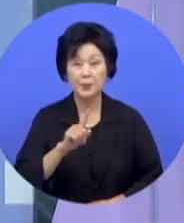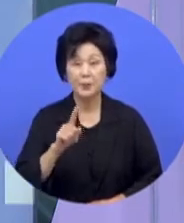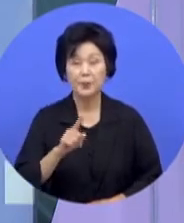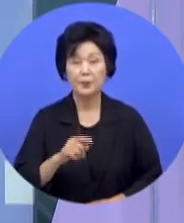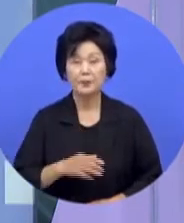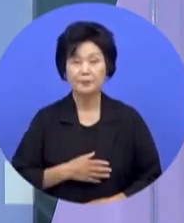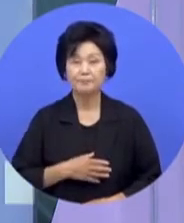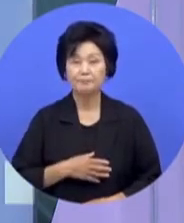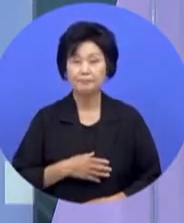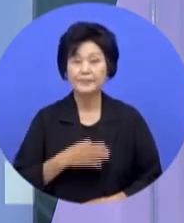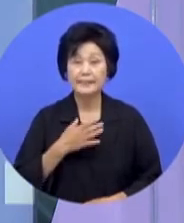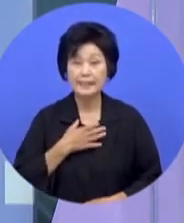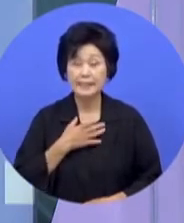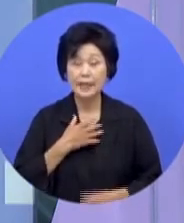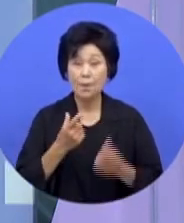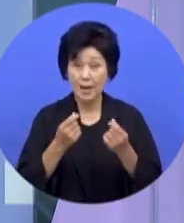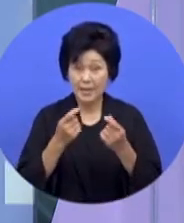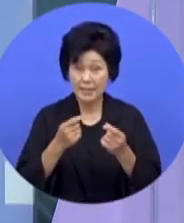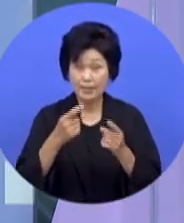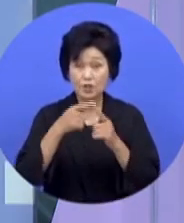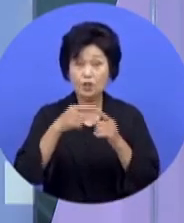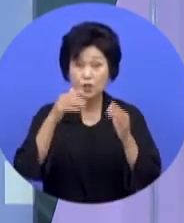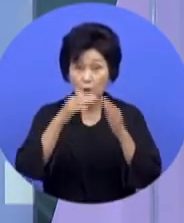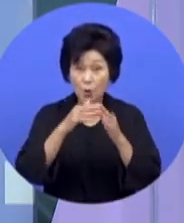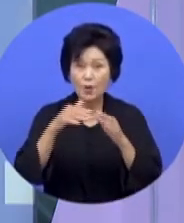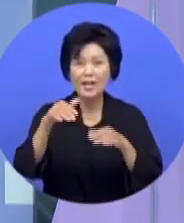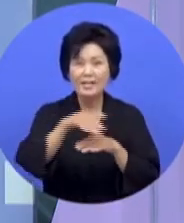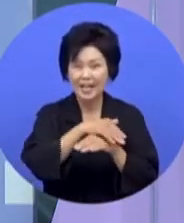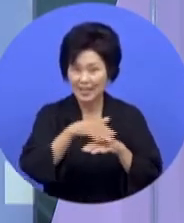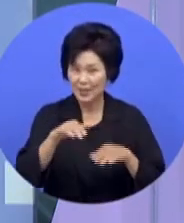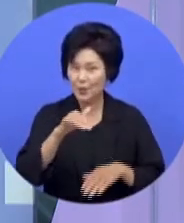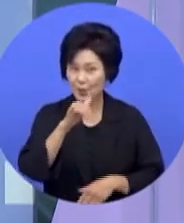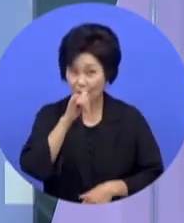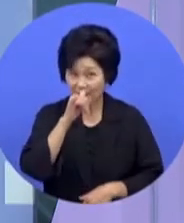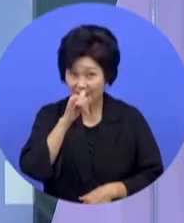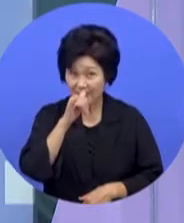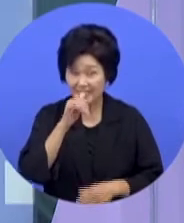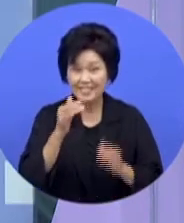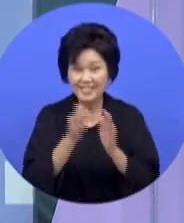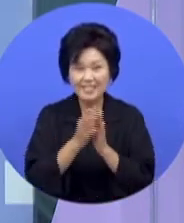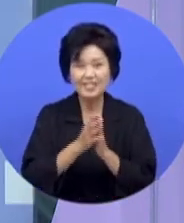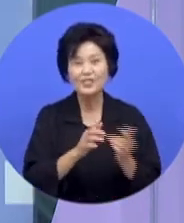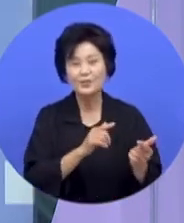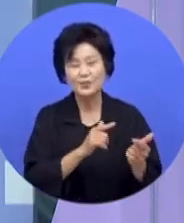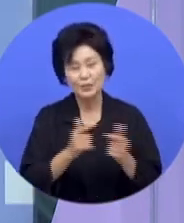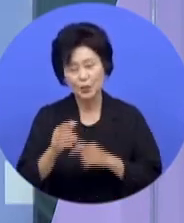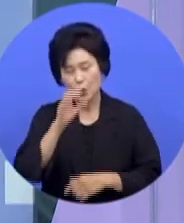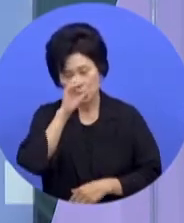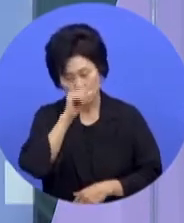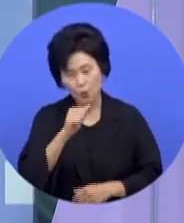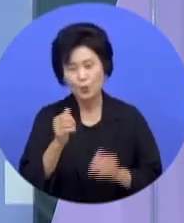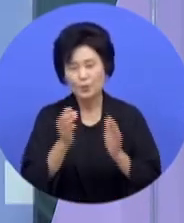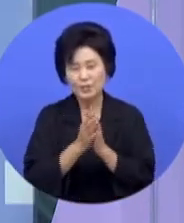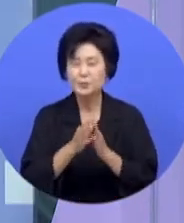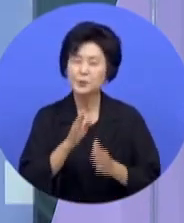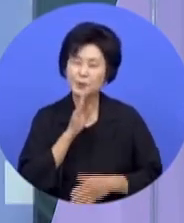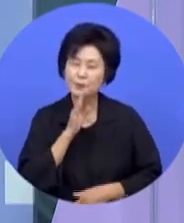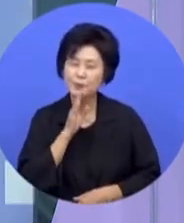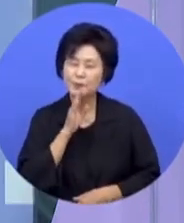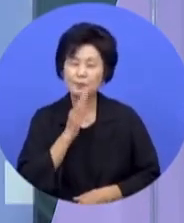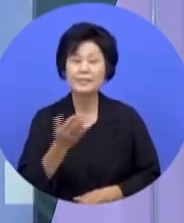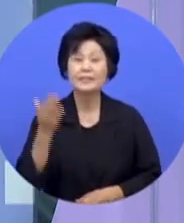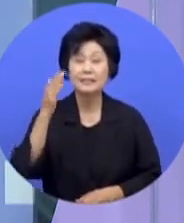같이 같은 교회에 다니는 친구들도 물론 성실하고 좋은 크리스천들이지만 제가 이제 이 학교에서